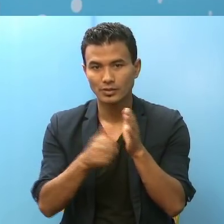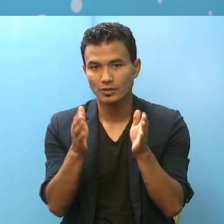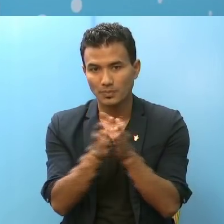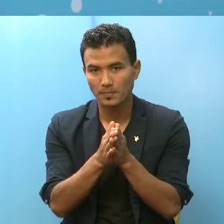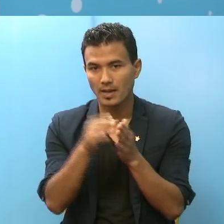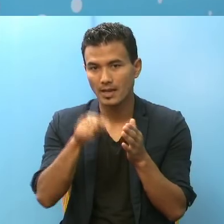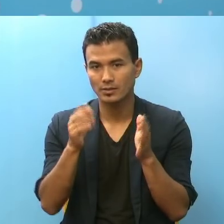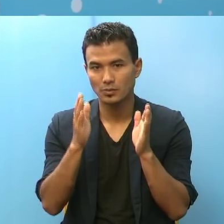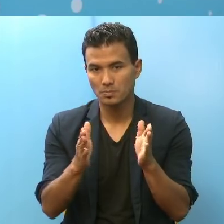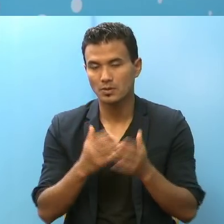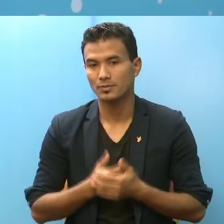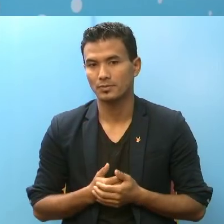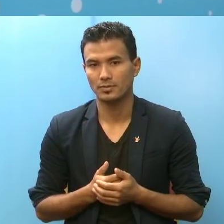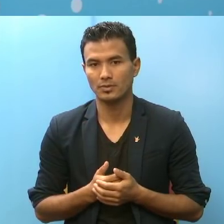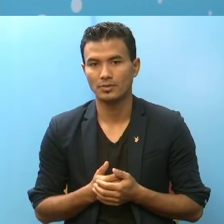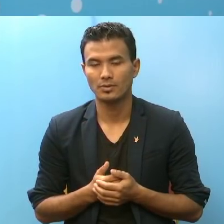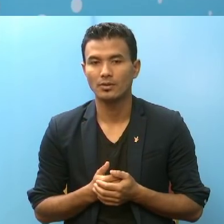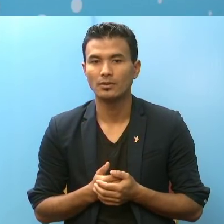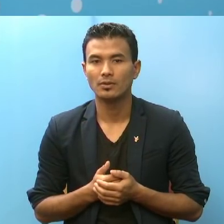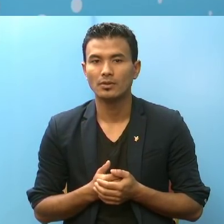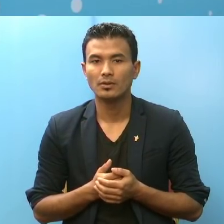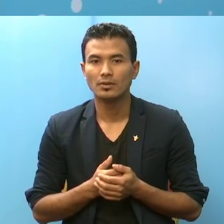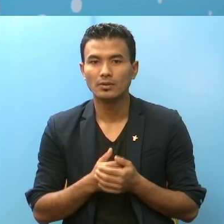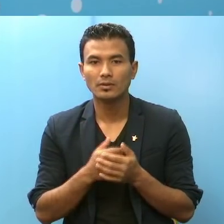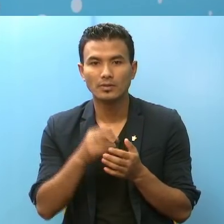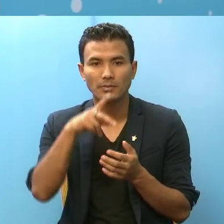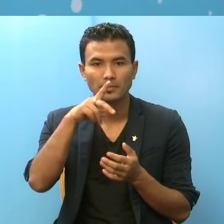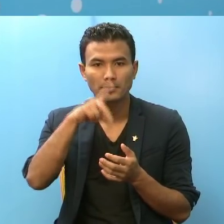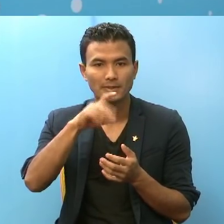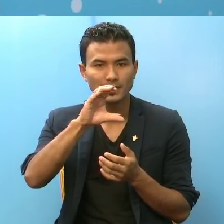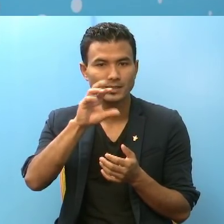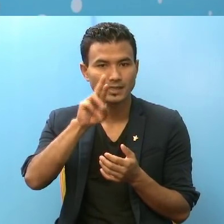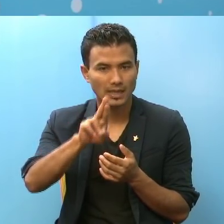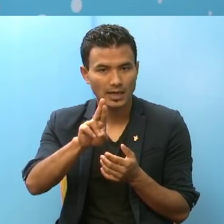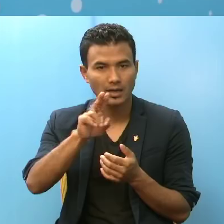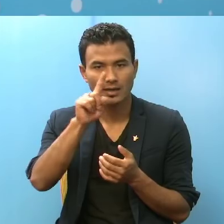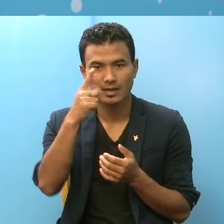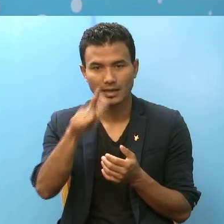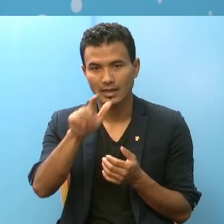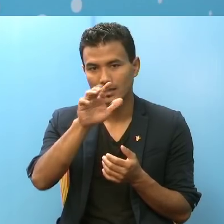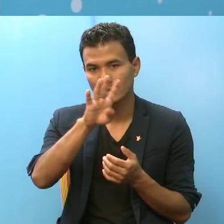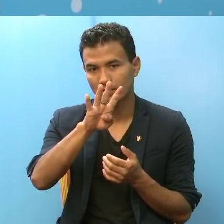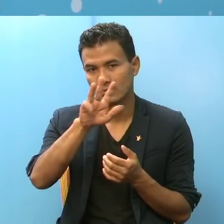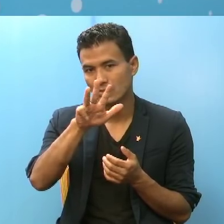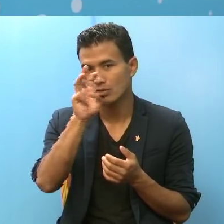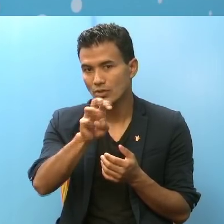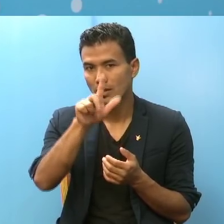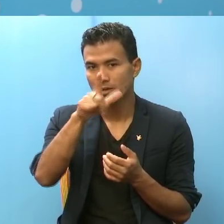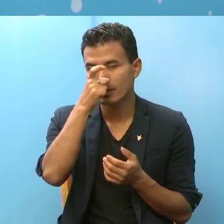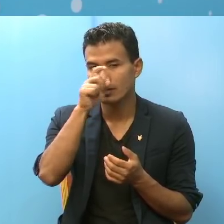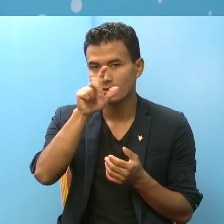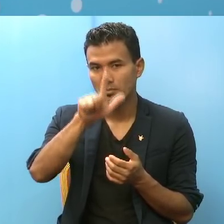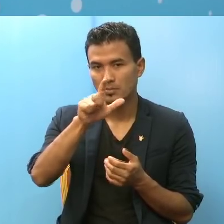आ